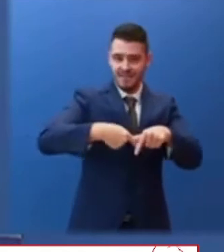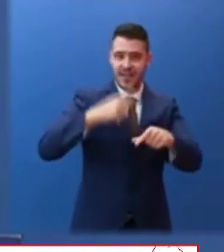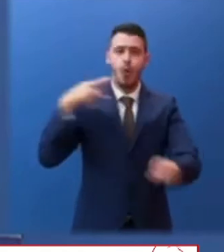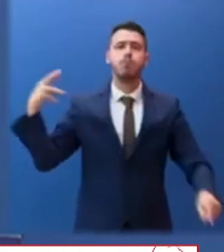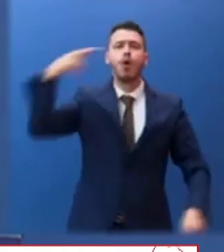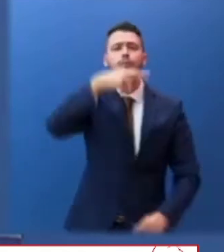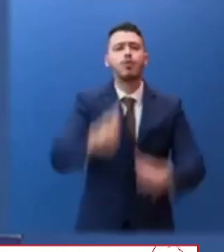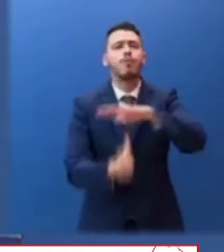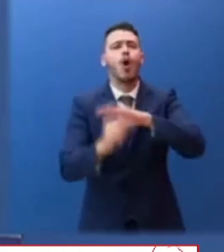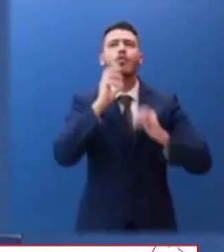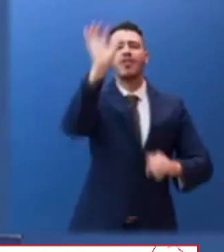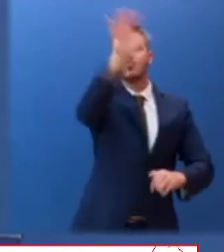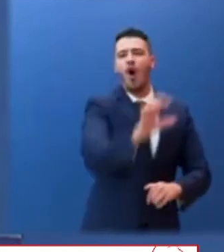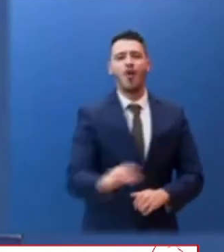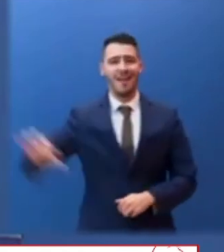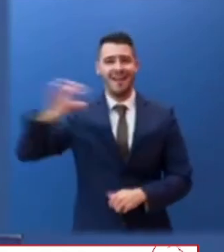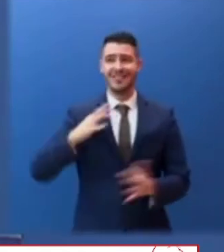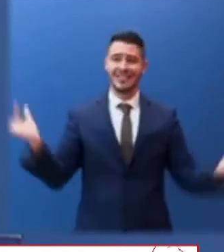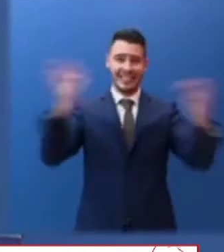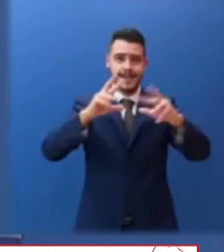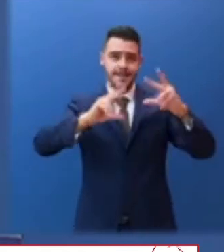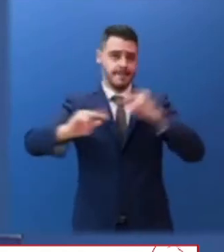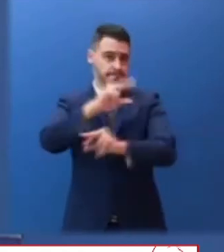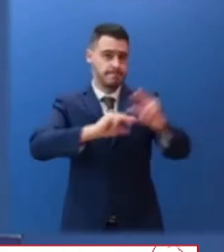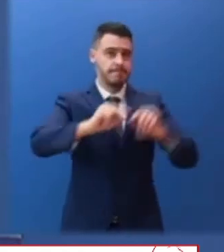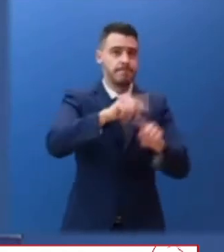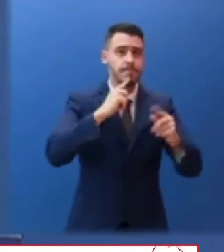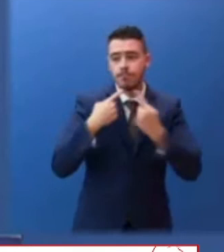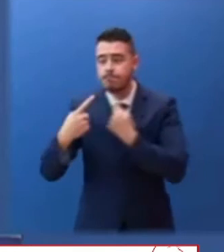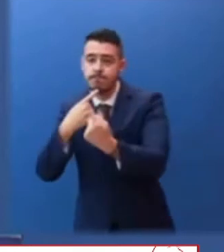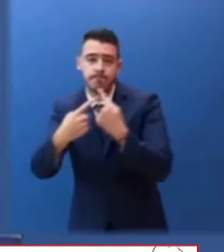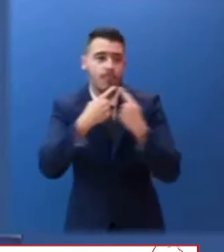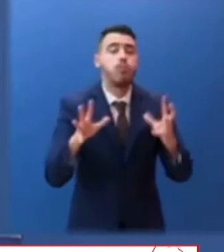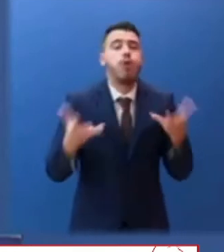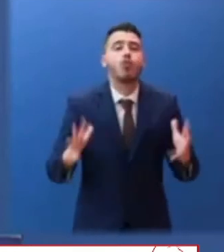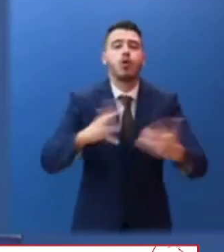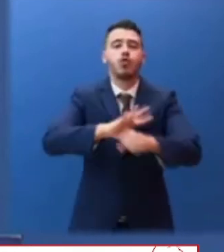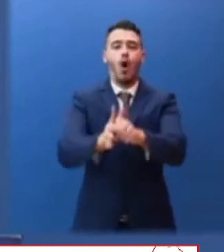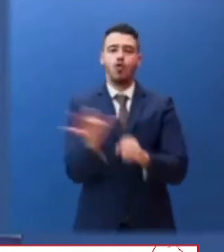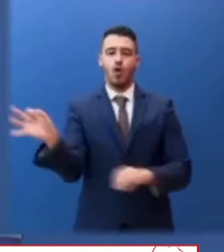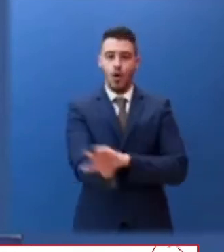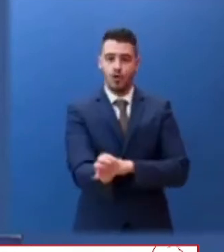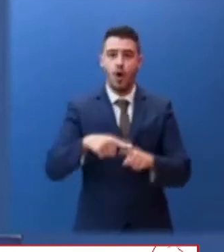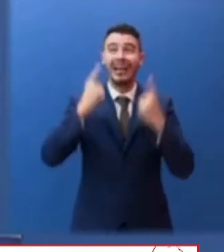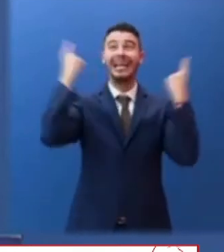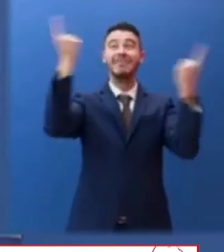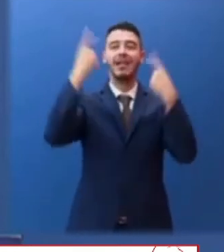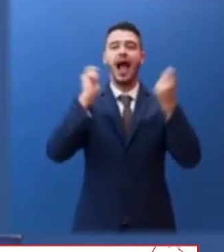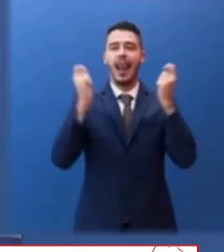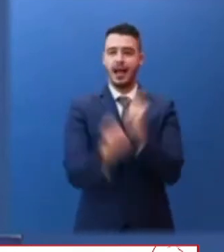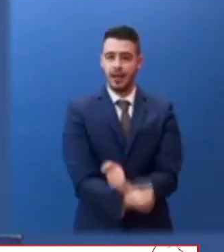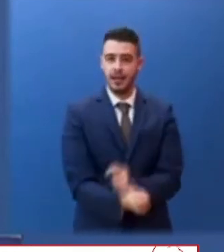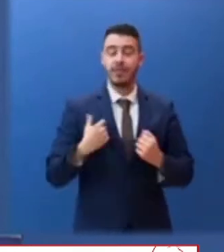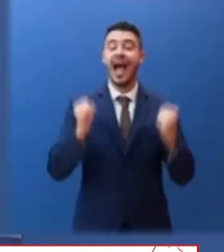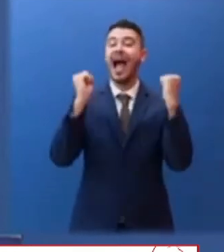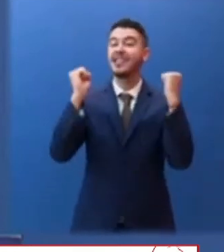της Ευρωπαϊκής Ένωσης με αντικείμενο τον περαιτέρω συντονισμό για την νόσο COVID-19, την κλιματική αλλαγή, την ασφάλεια και φυσικά